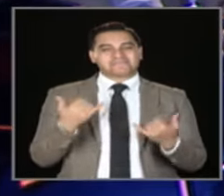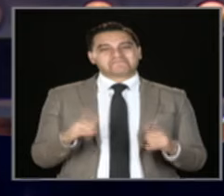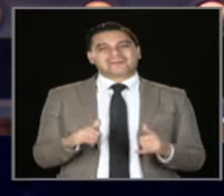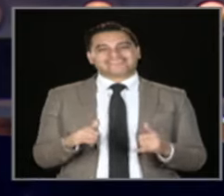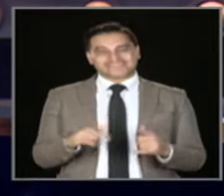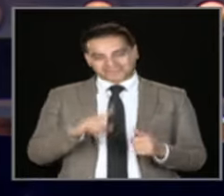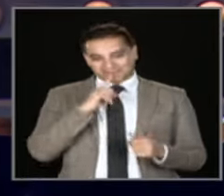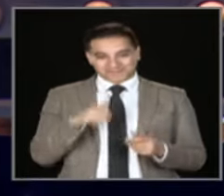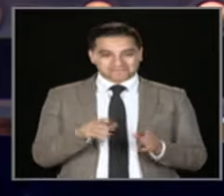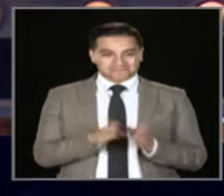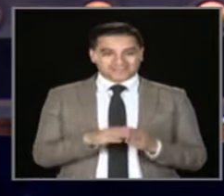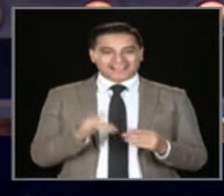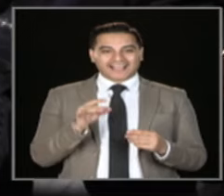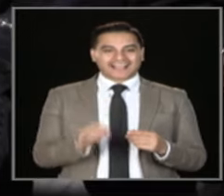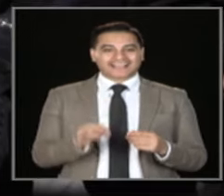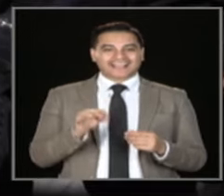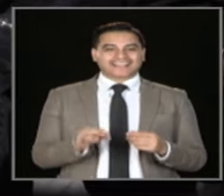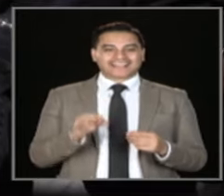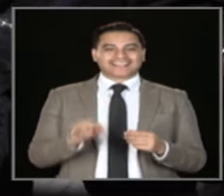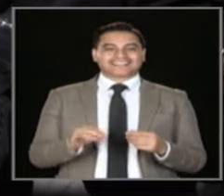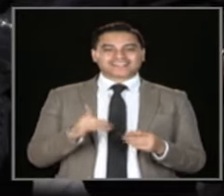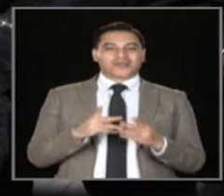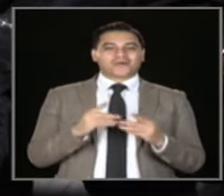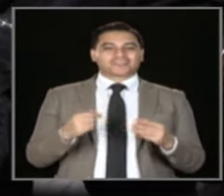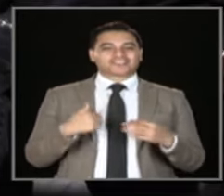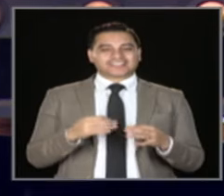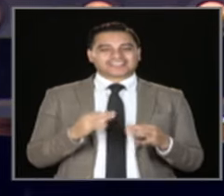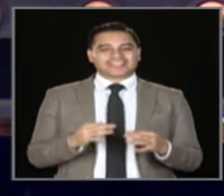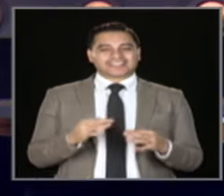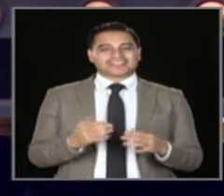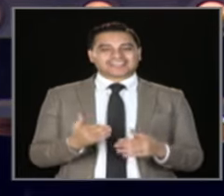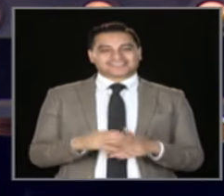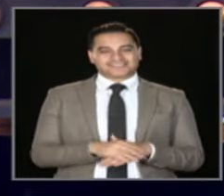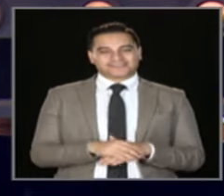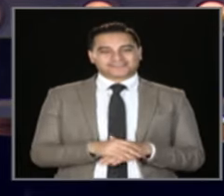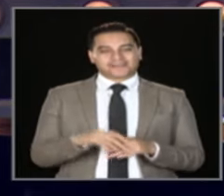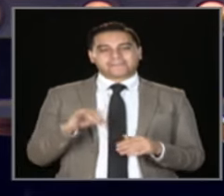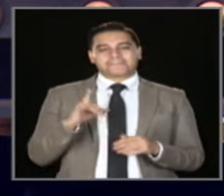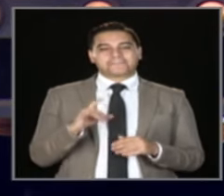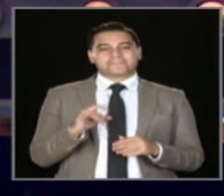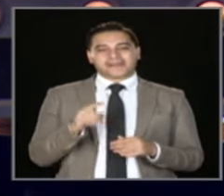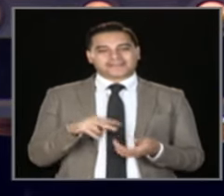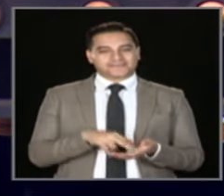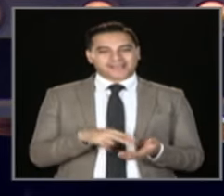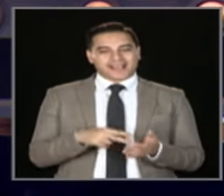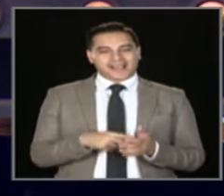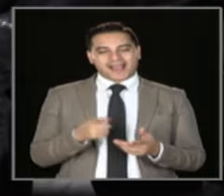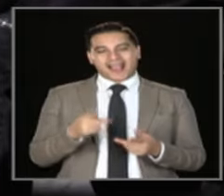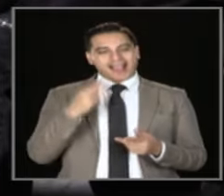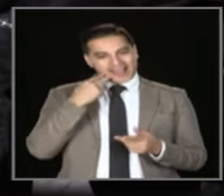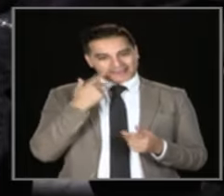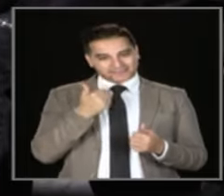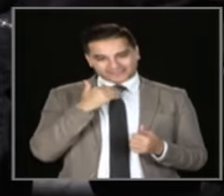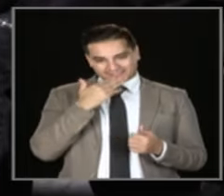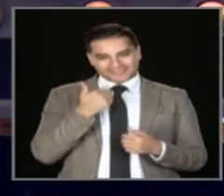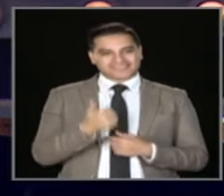بقى جدا جدا جدا اللي وحشتني جدا جدا جدا، مريم. ازيك يا مريم؟